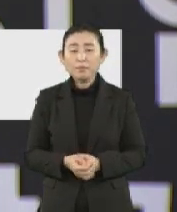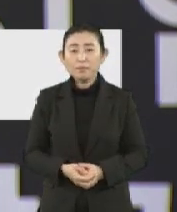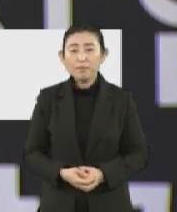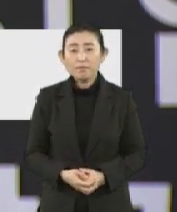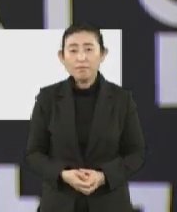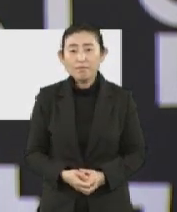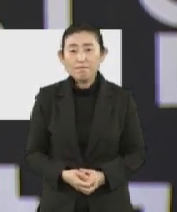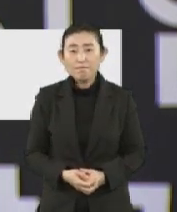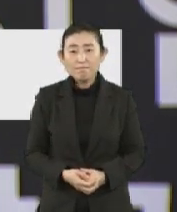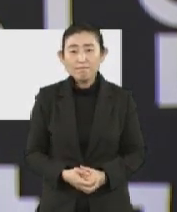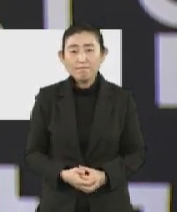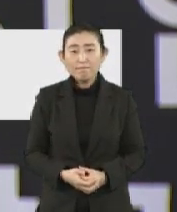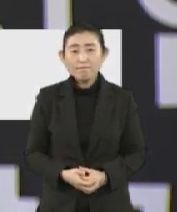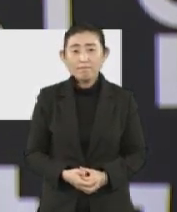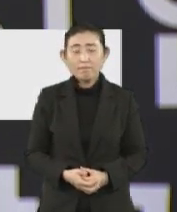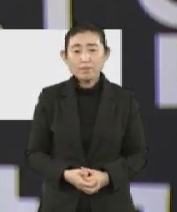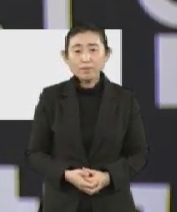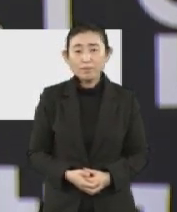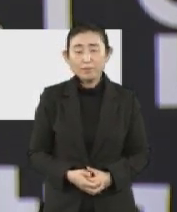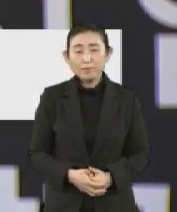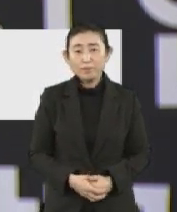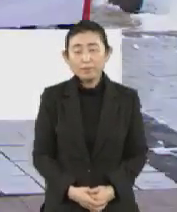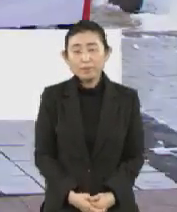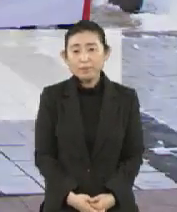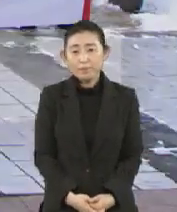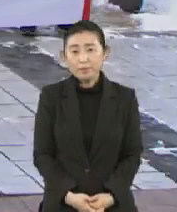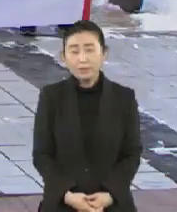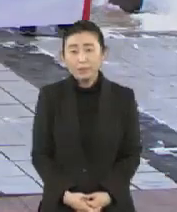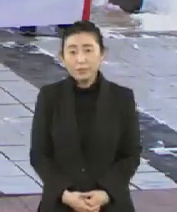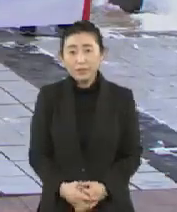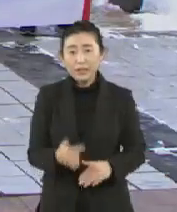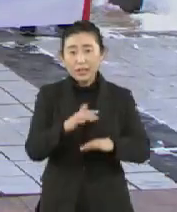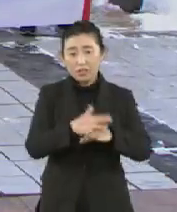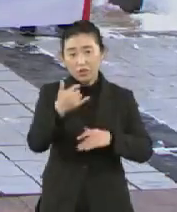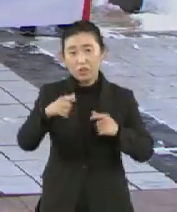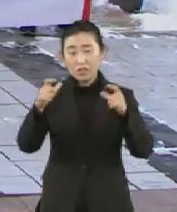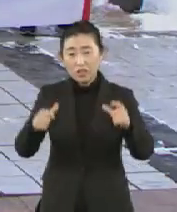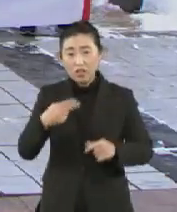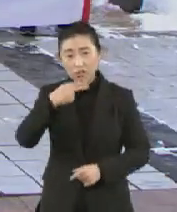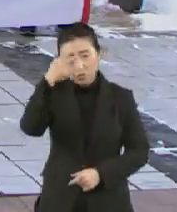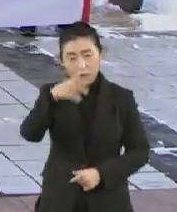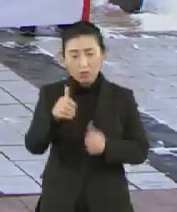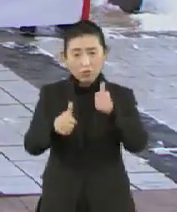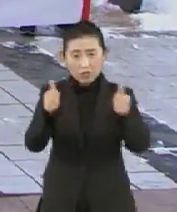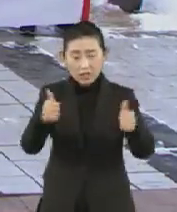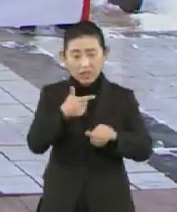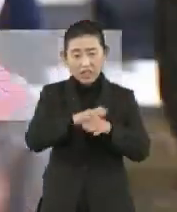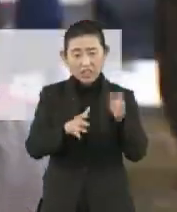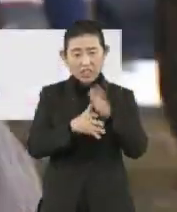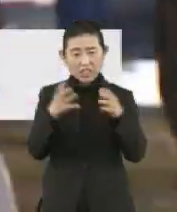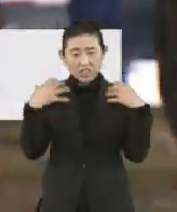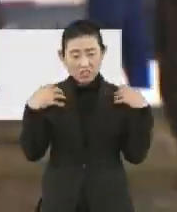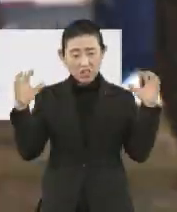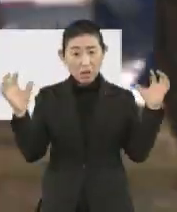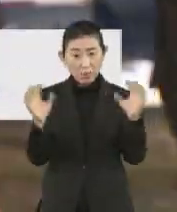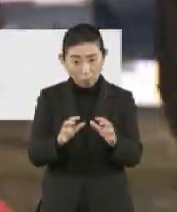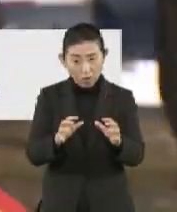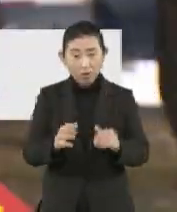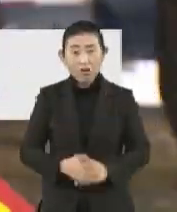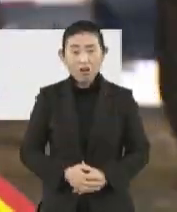더 강한 투쟁으로 나설 것입니다. 대전과 충남의 유흥업소 업주들도 대전시청에서 집회를